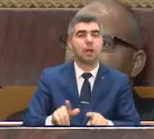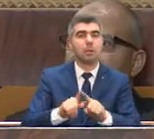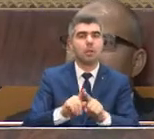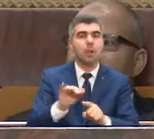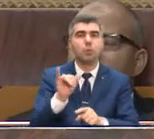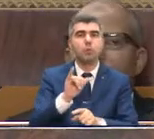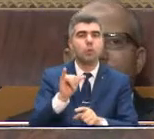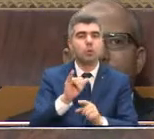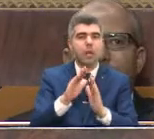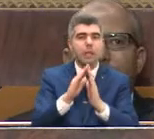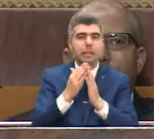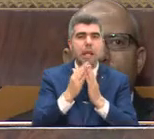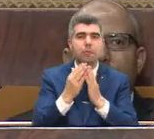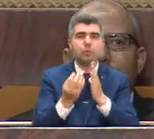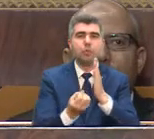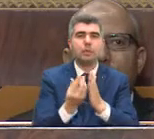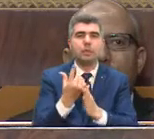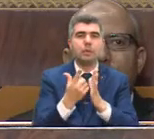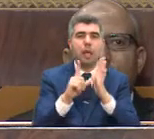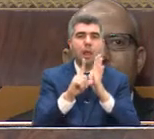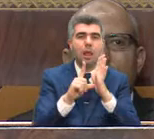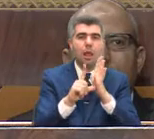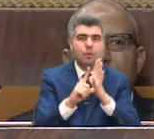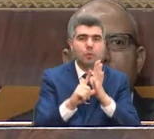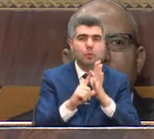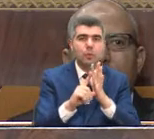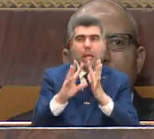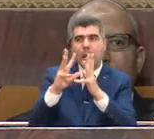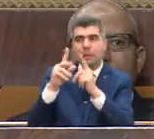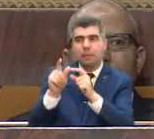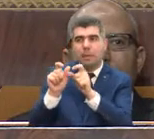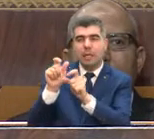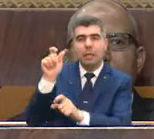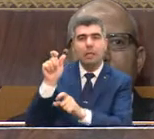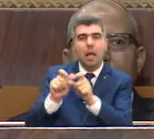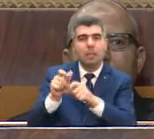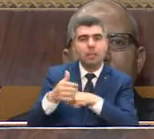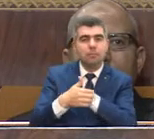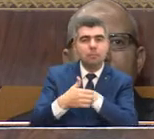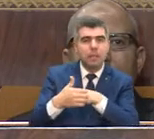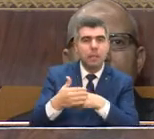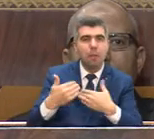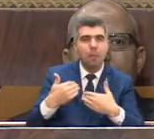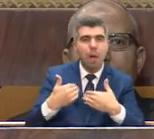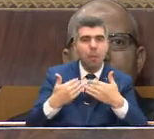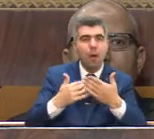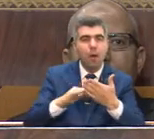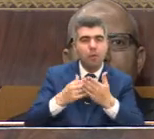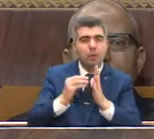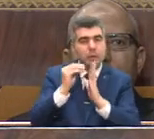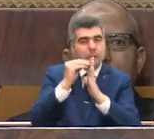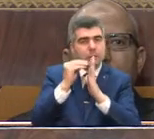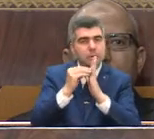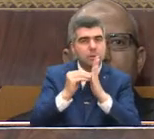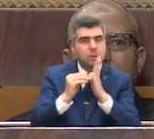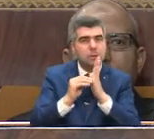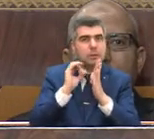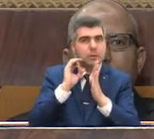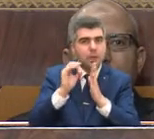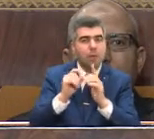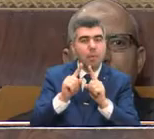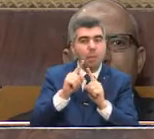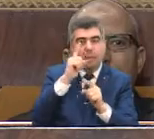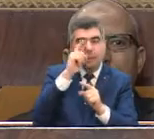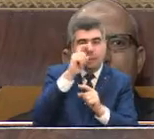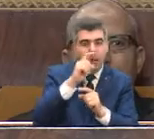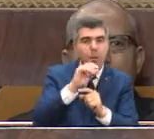السجل الاجتماعي الموحد والإجراءات المواكبة لحسن التنزيل ديالو وتفادي ومعالجة الإكراهات